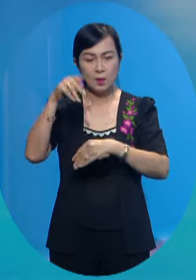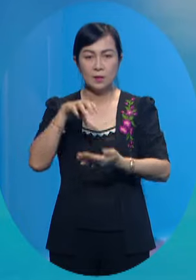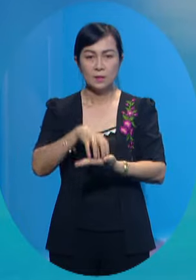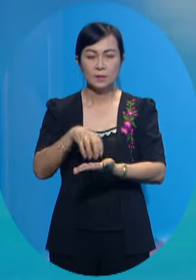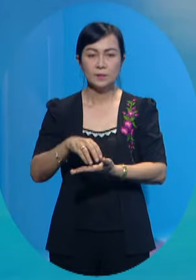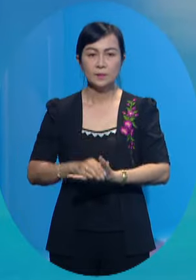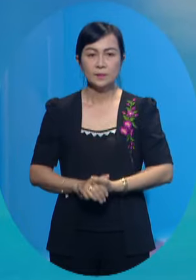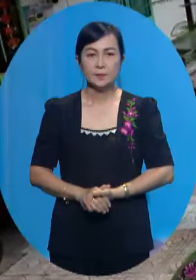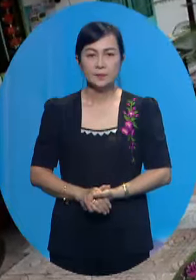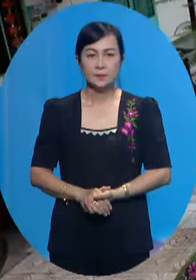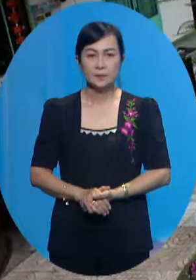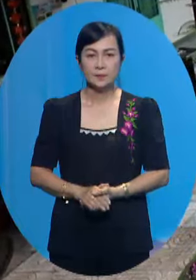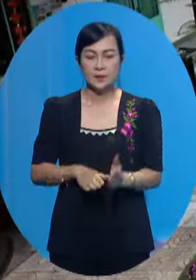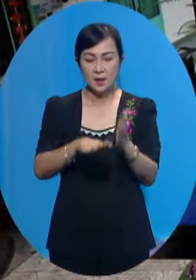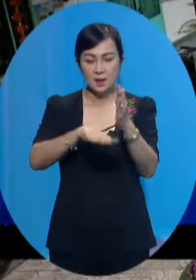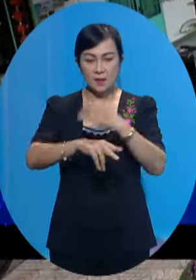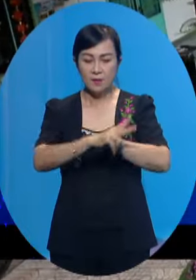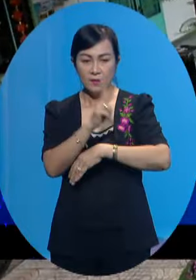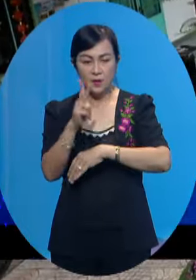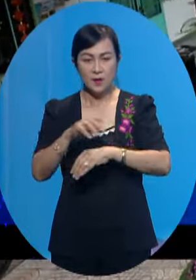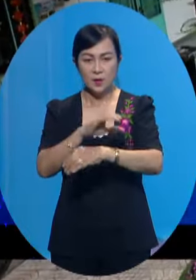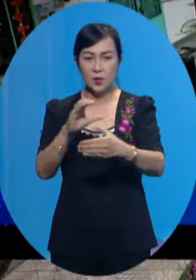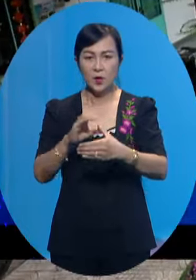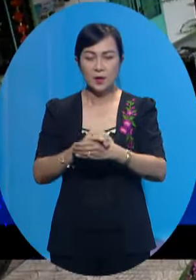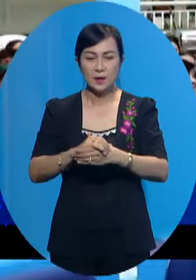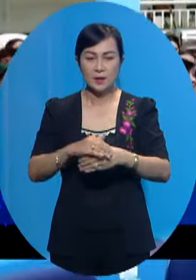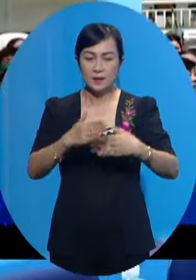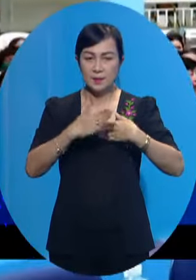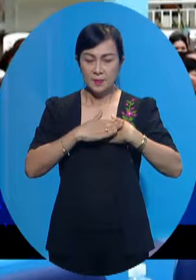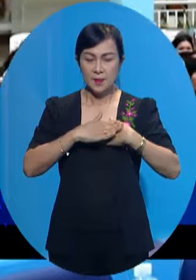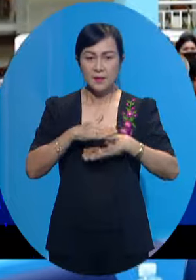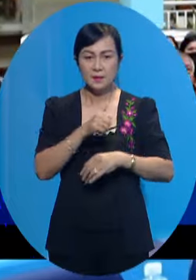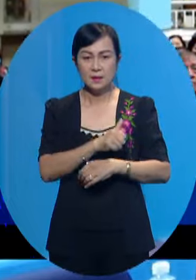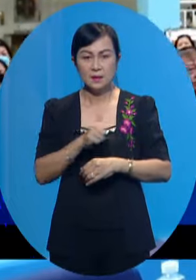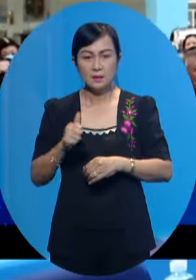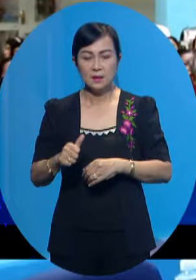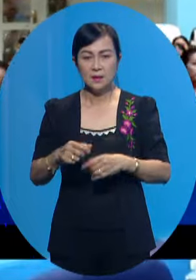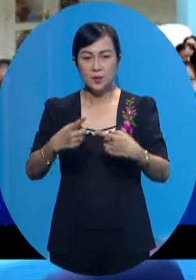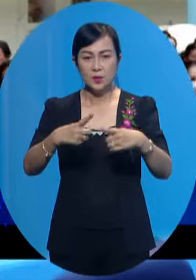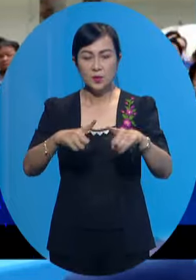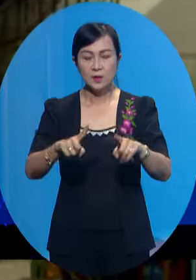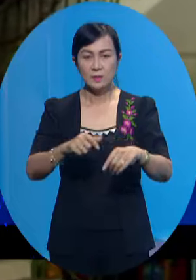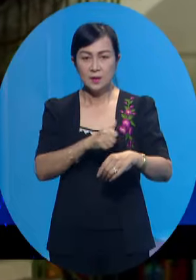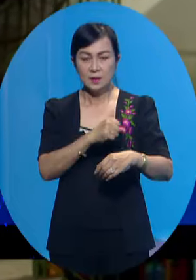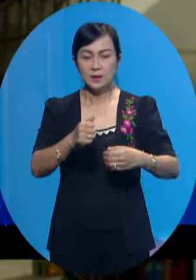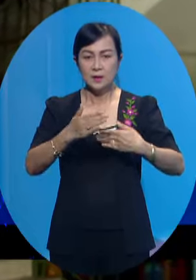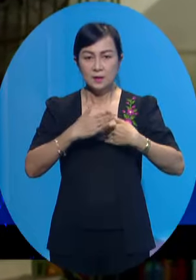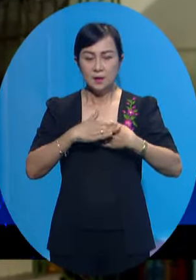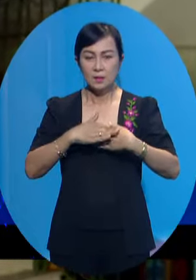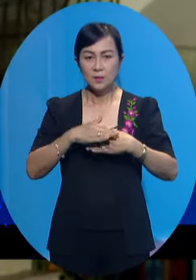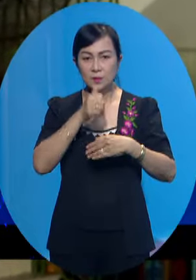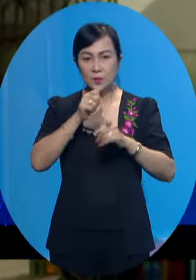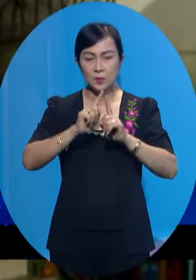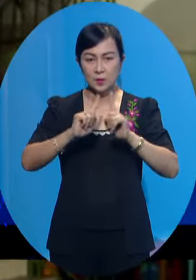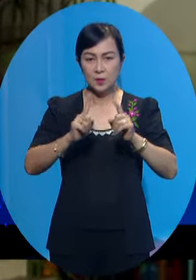bàn. Chương trình phát huy tinh thần đoàn kết, tương thân tương ái của các tầng lớp nhân dân, các doanh nghiệp, mạnh thường quân, các cơ sở tôn